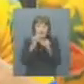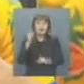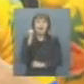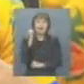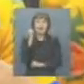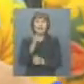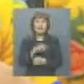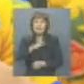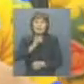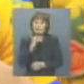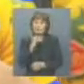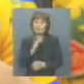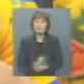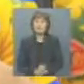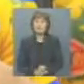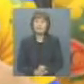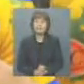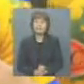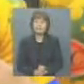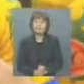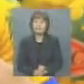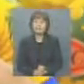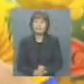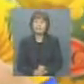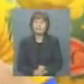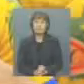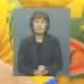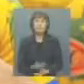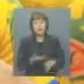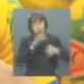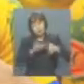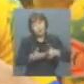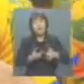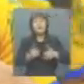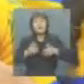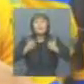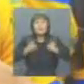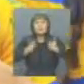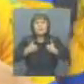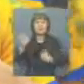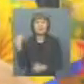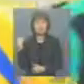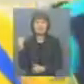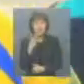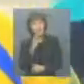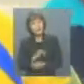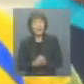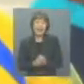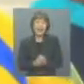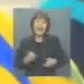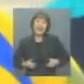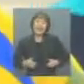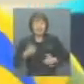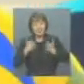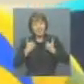อย่างคือเขาแบบว่าเขาสนุกสนานครับเขาทำอะไรก็สนุกไปหมดครับ คนที่อ้วน